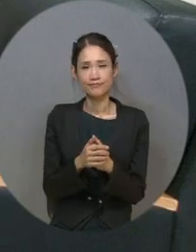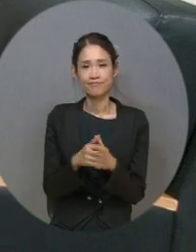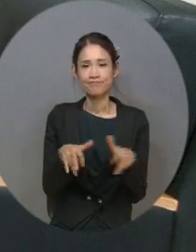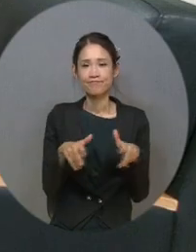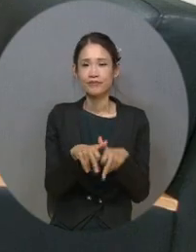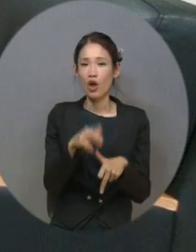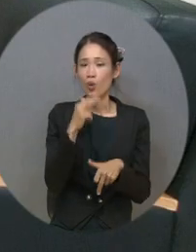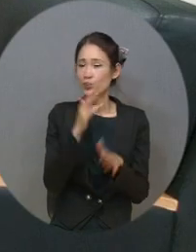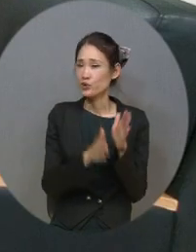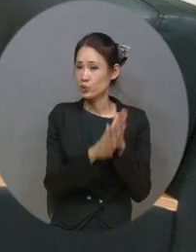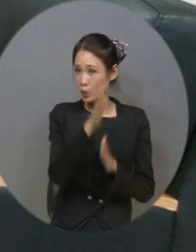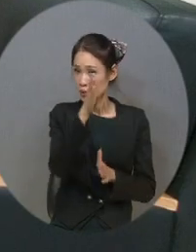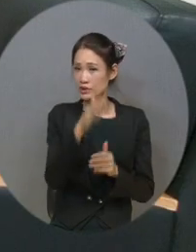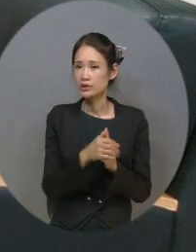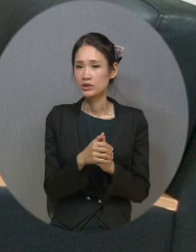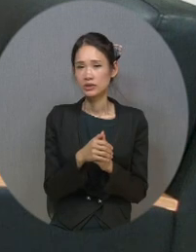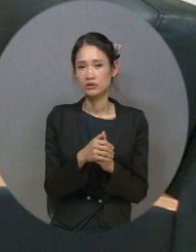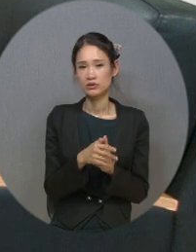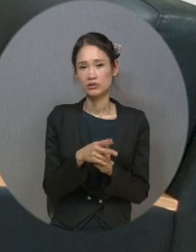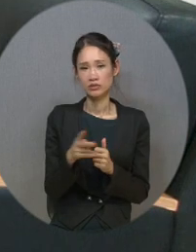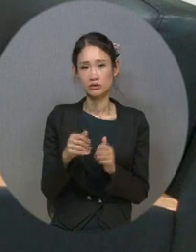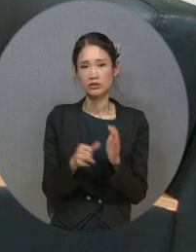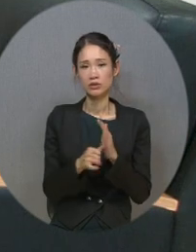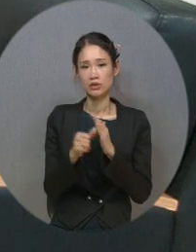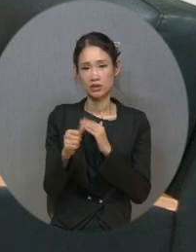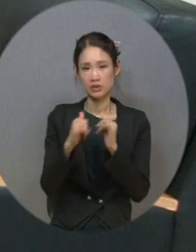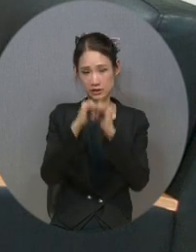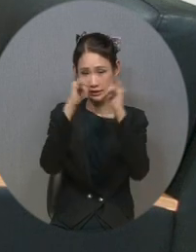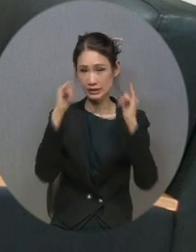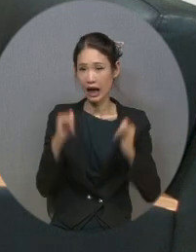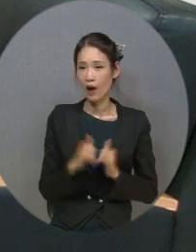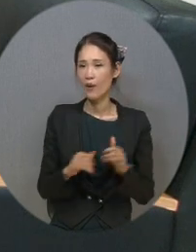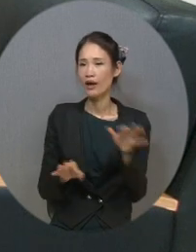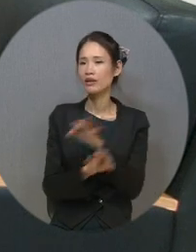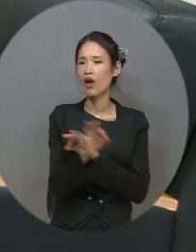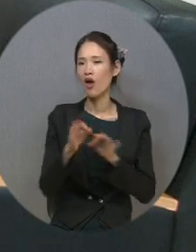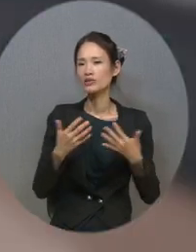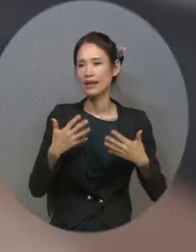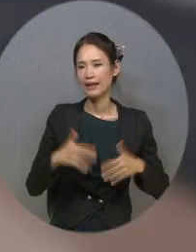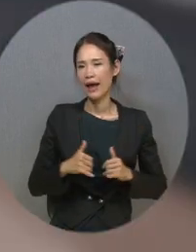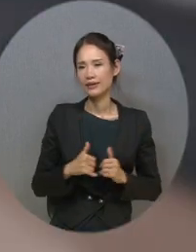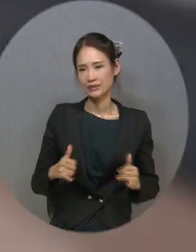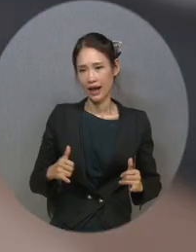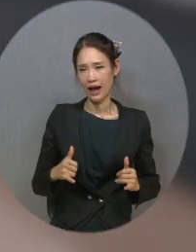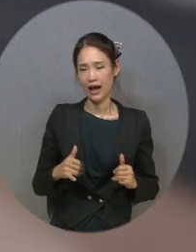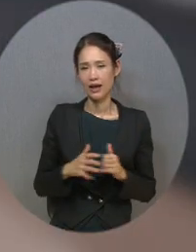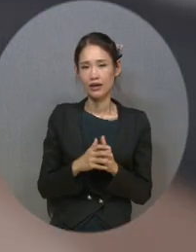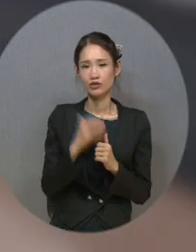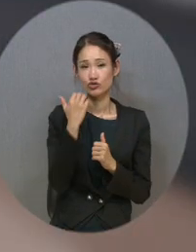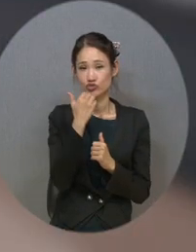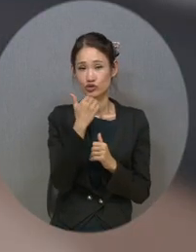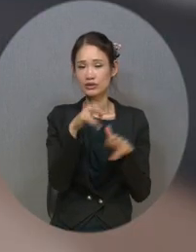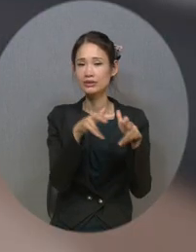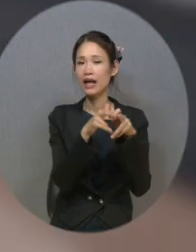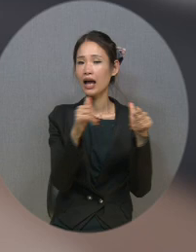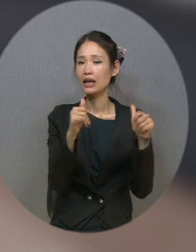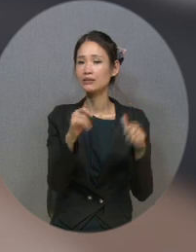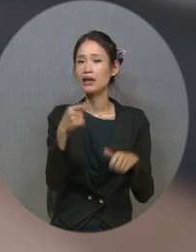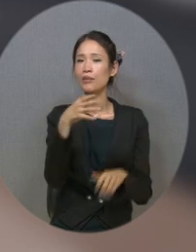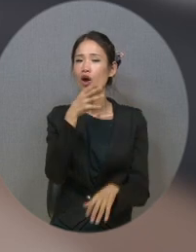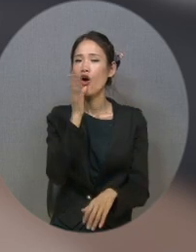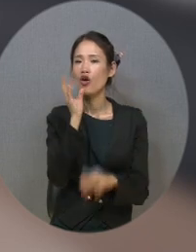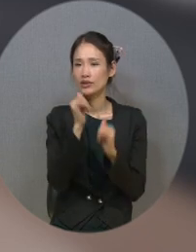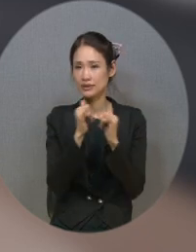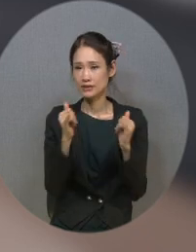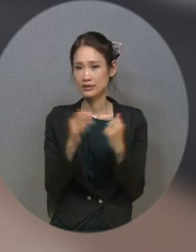무장애 도시는 사실은 대표적인 사회경제적 약자인 장애인과 그다음에